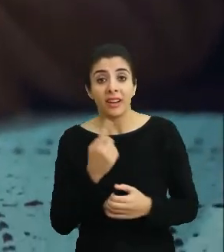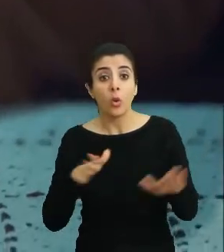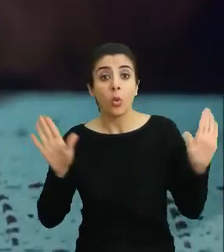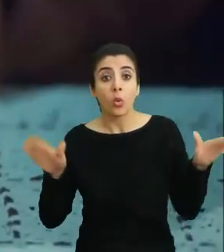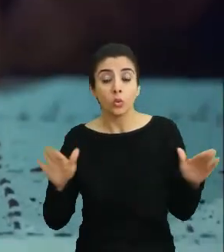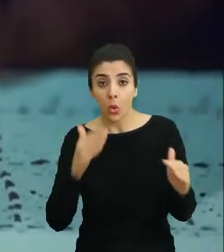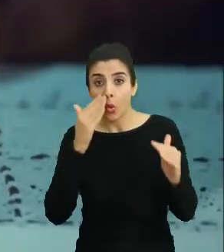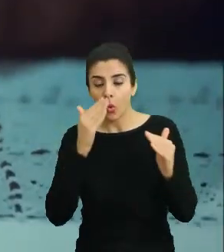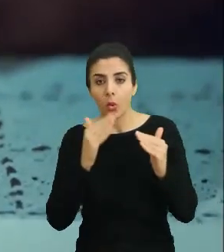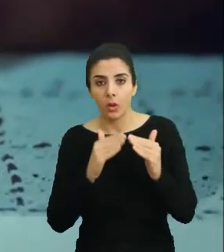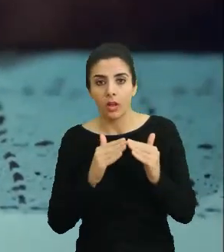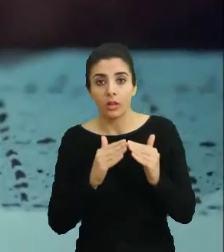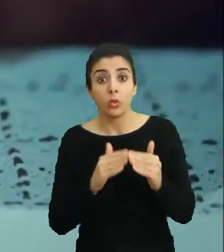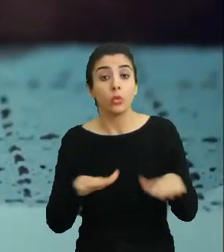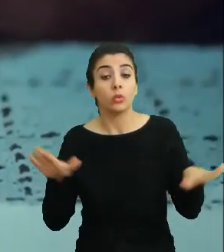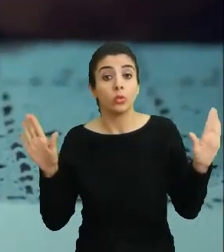kırlangıçtır.